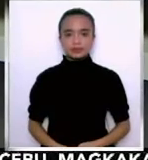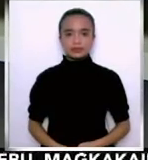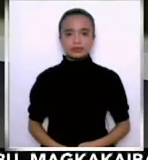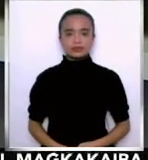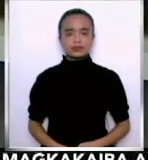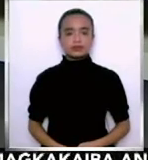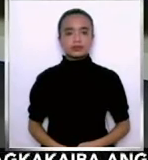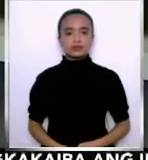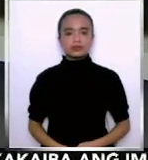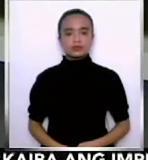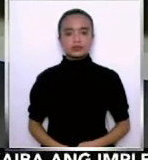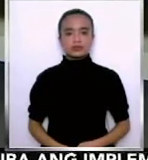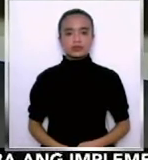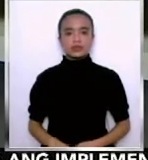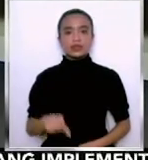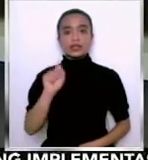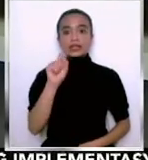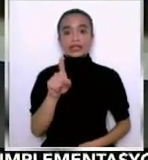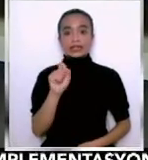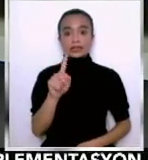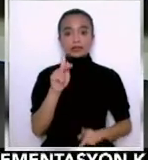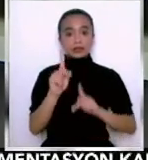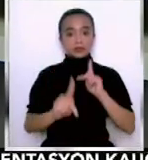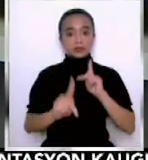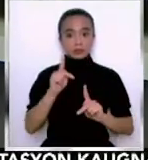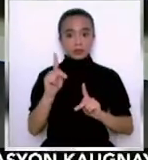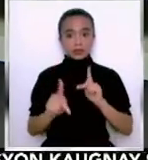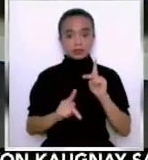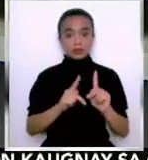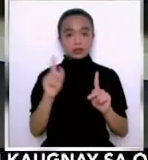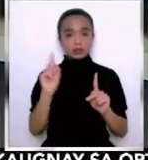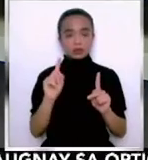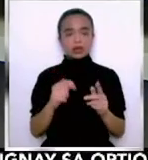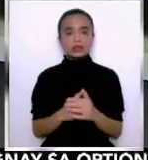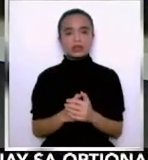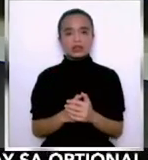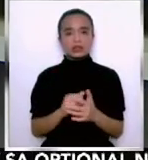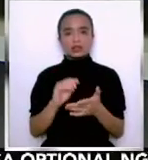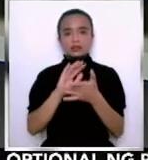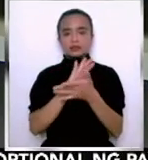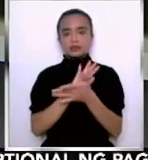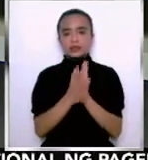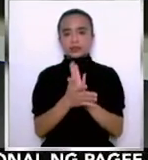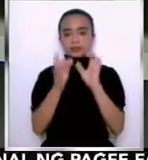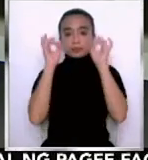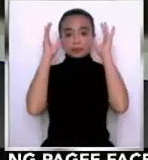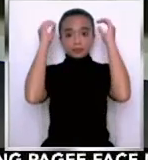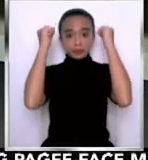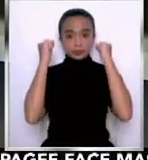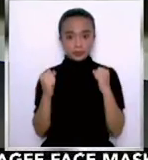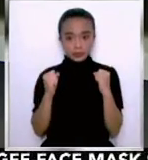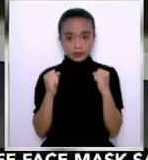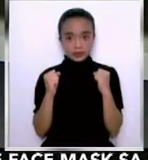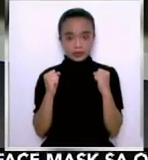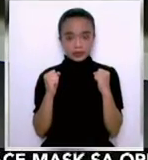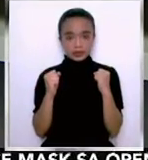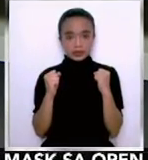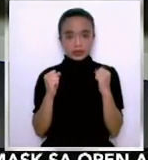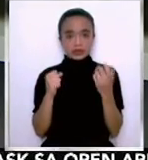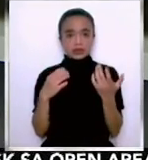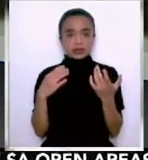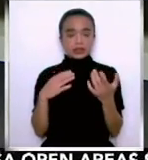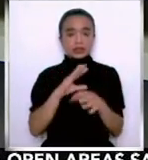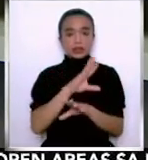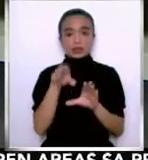Labing isang individual ang idineklarang bilang mga terorista ng Anti-Terrorism Council, kabilang ang